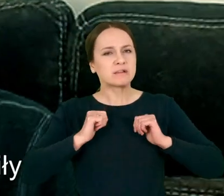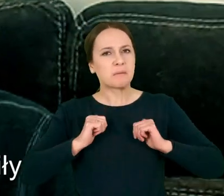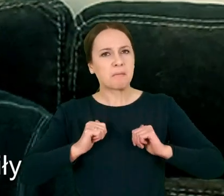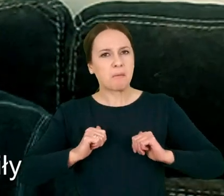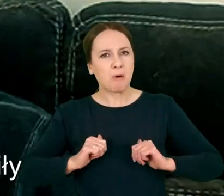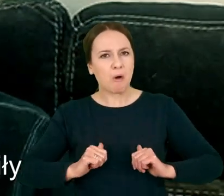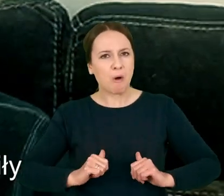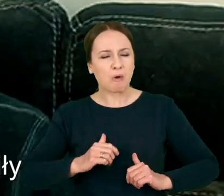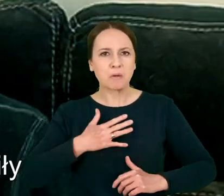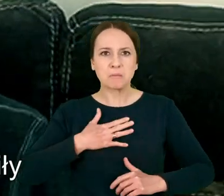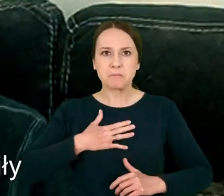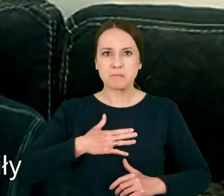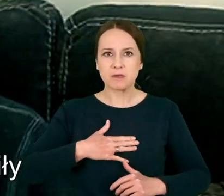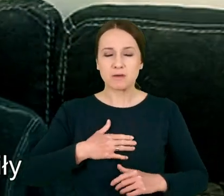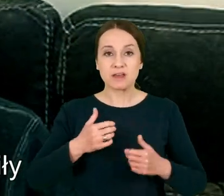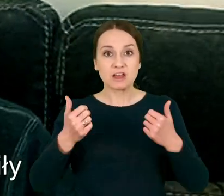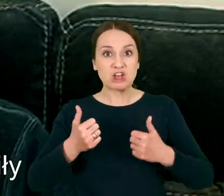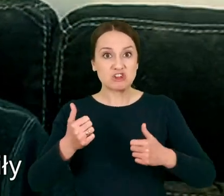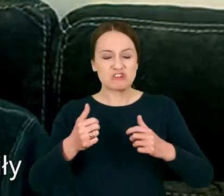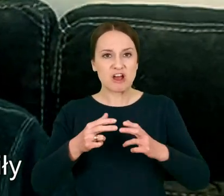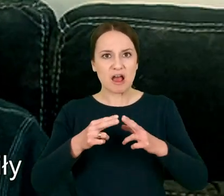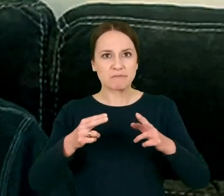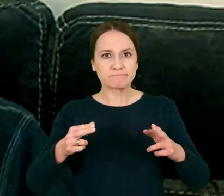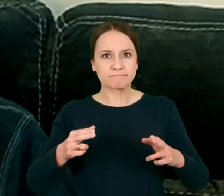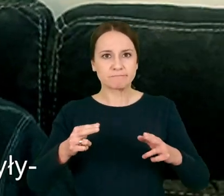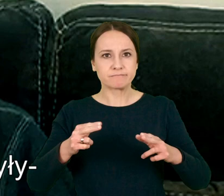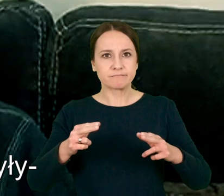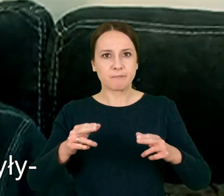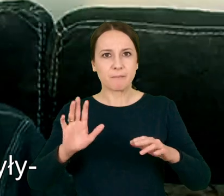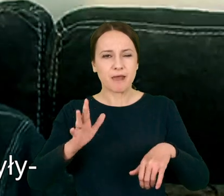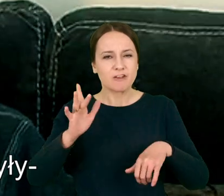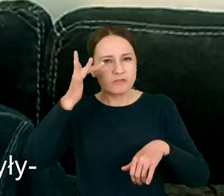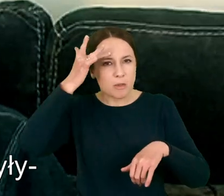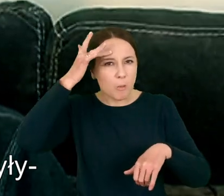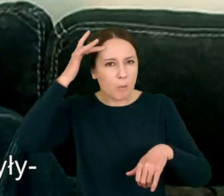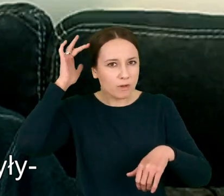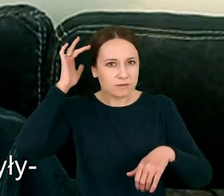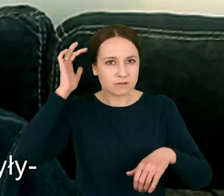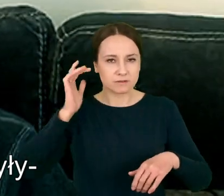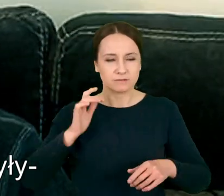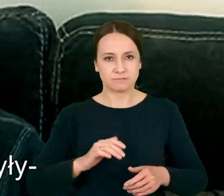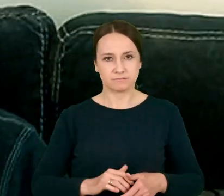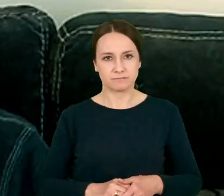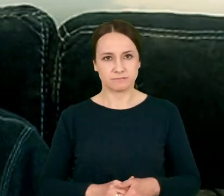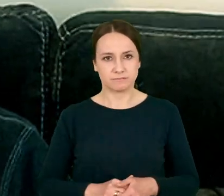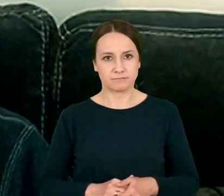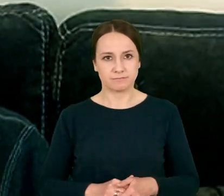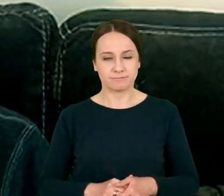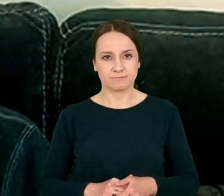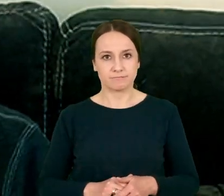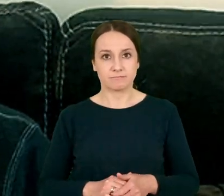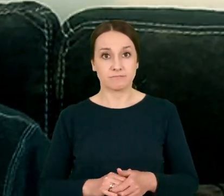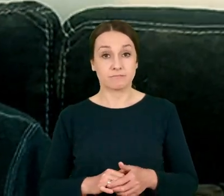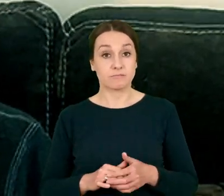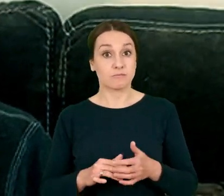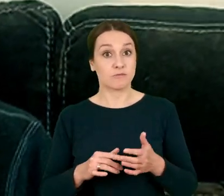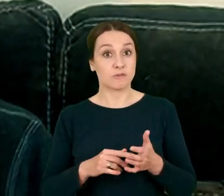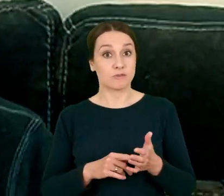Ceni sobie spokój miły i czeka, aż całkiem wyłysieje.